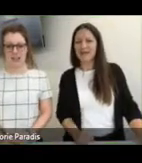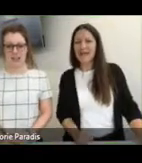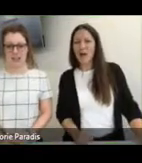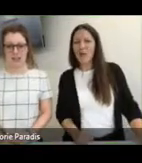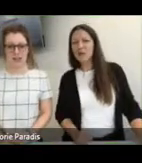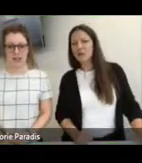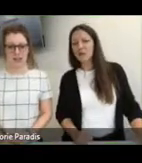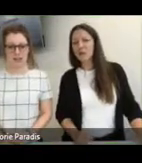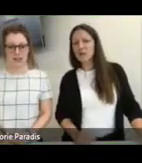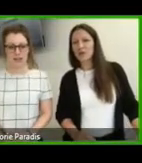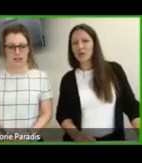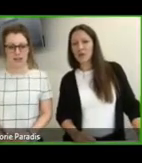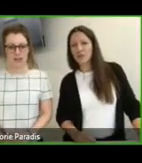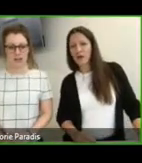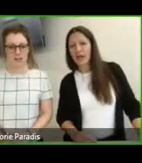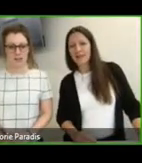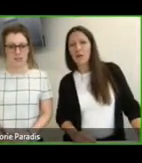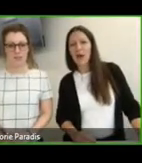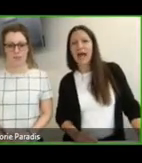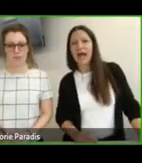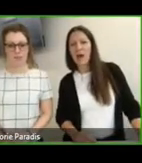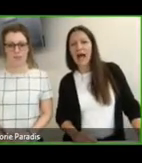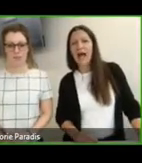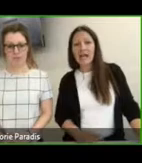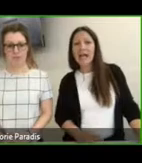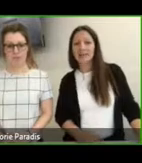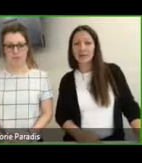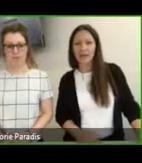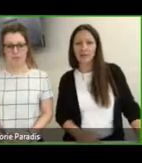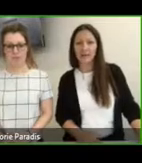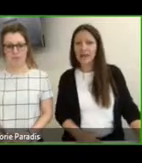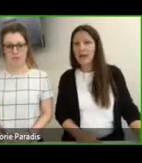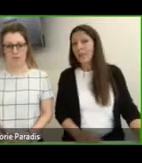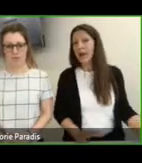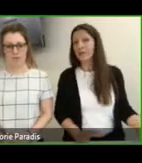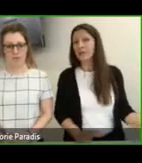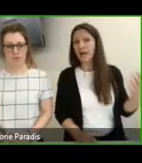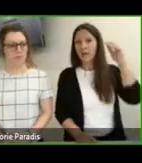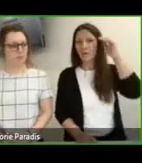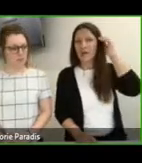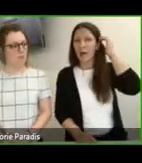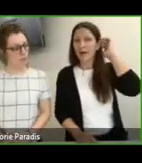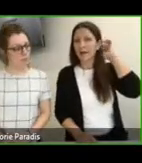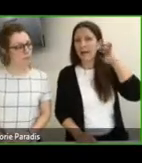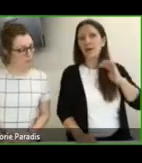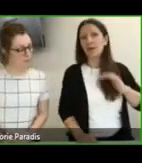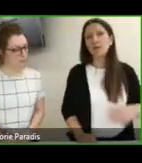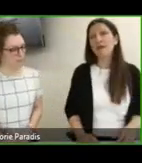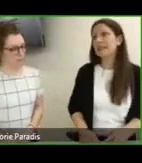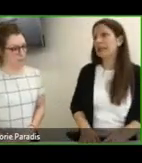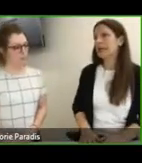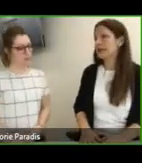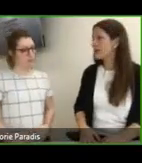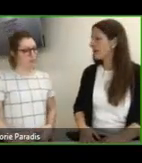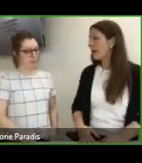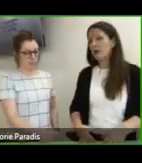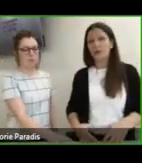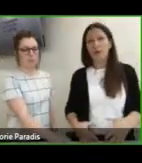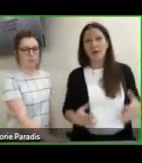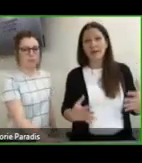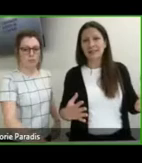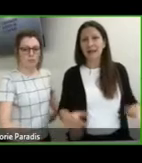commence, on rajoute une couche de pouvoir d'action à création de la nouvelle. Bien, en fait, hein, on ne vous apprend rien. Une nouvelle, c'est créée à